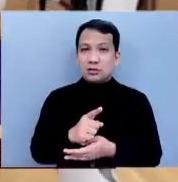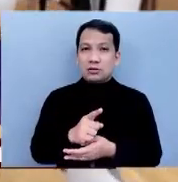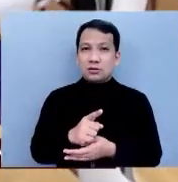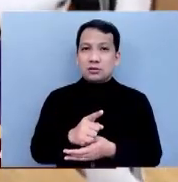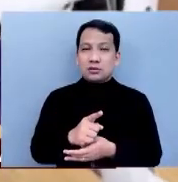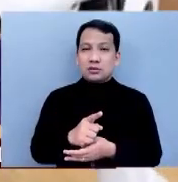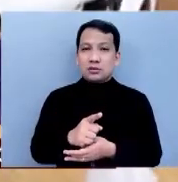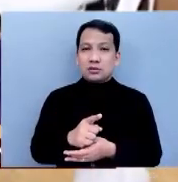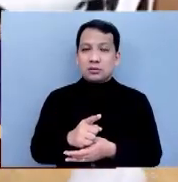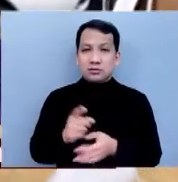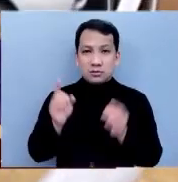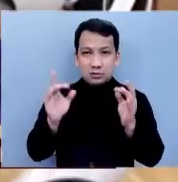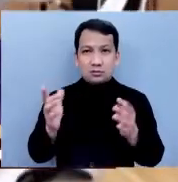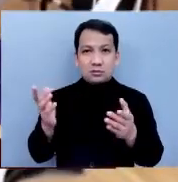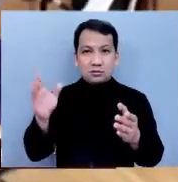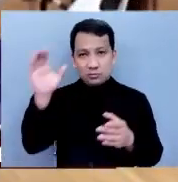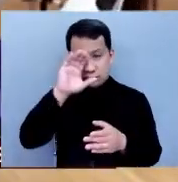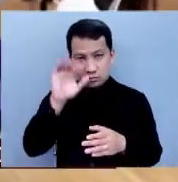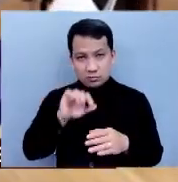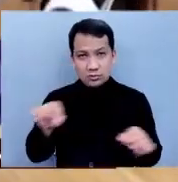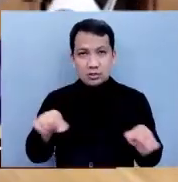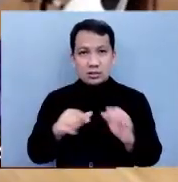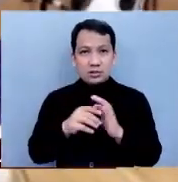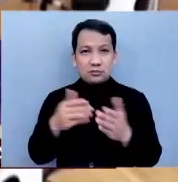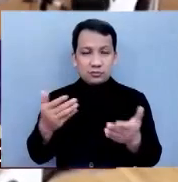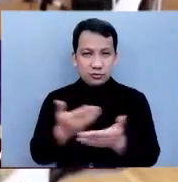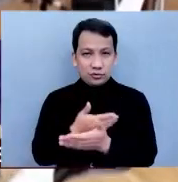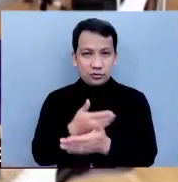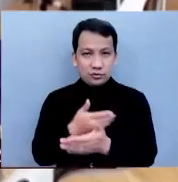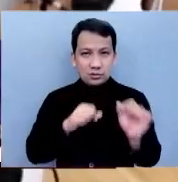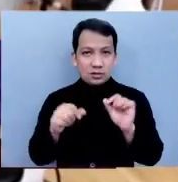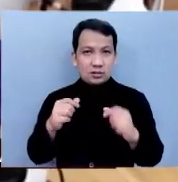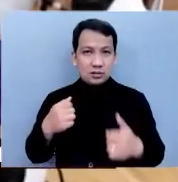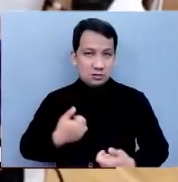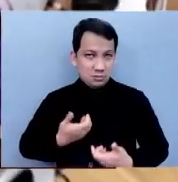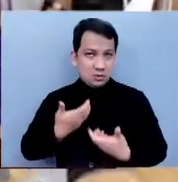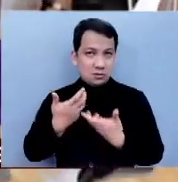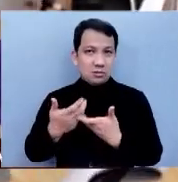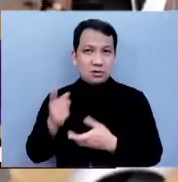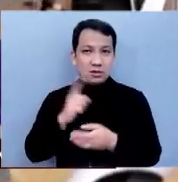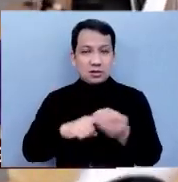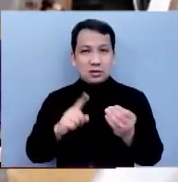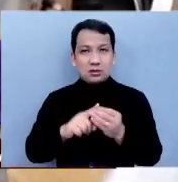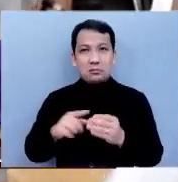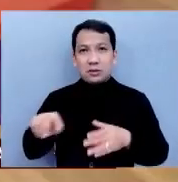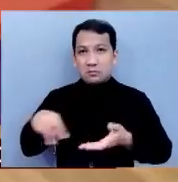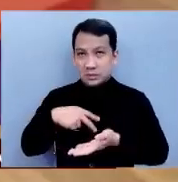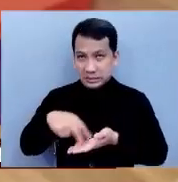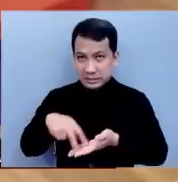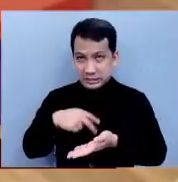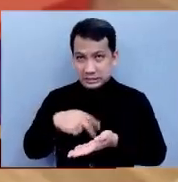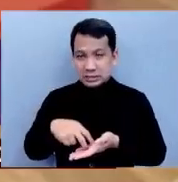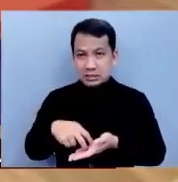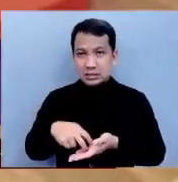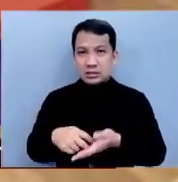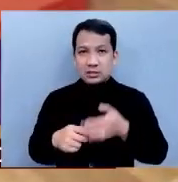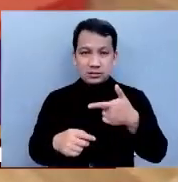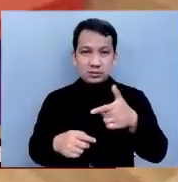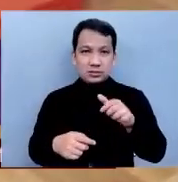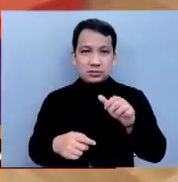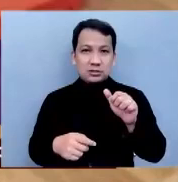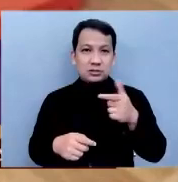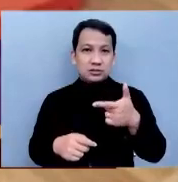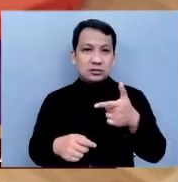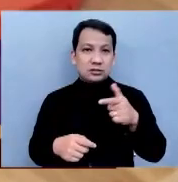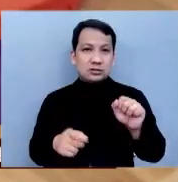and rescue at pwede rin maging isang bagong artistic expression gaya sa pagsasayaw. Ang GZ Arms ay hango